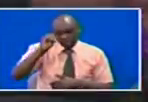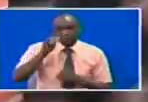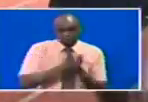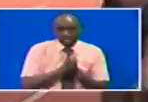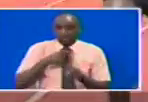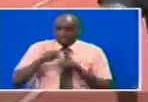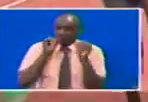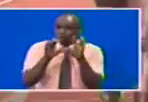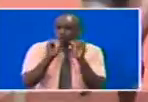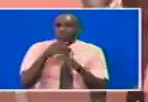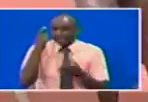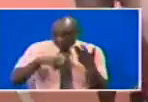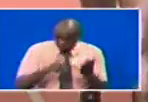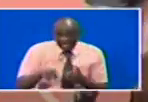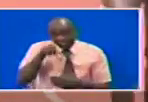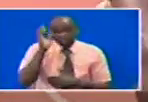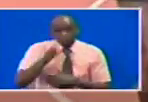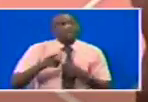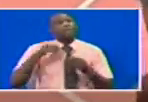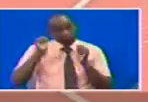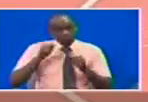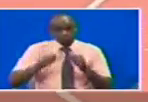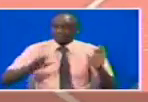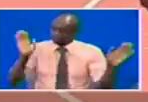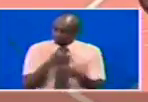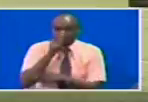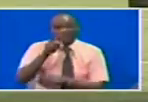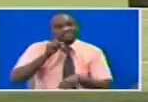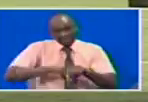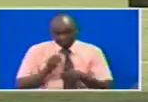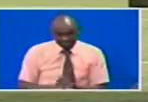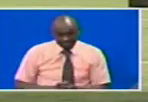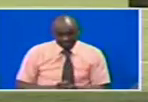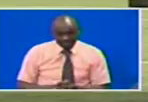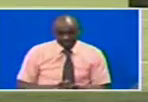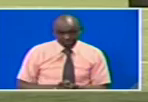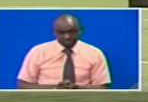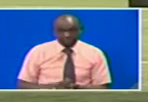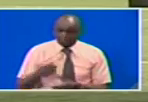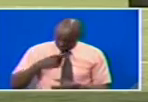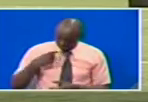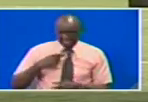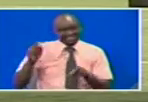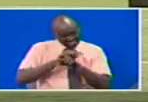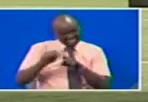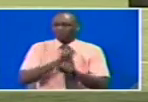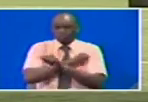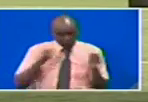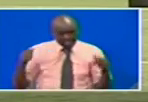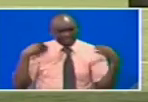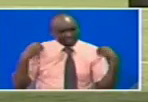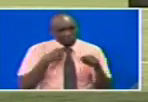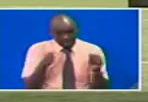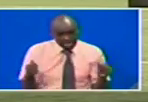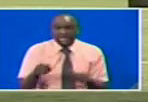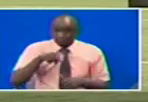Bana Douma, Manang'oi atafaulu kuivunja rekodi hiyo ya miaka mingi. I've assessed him properly in training and